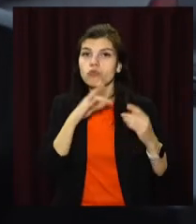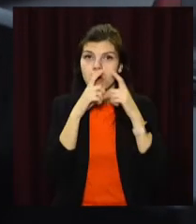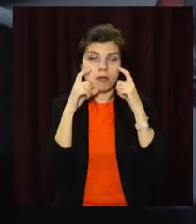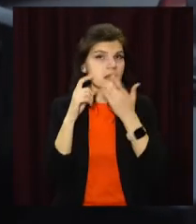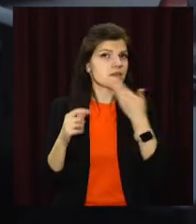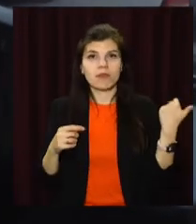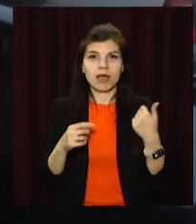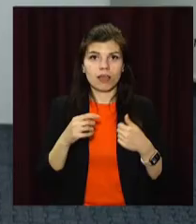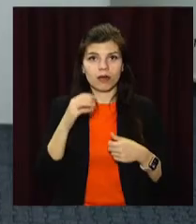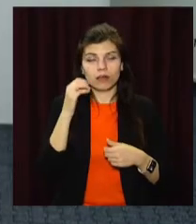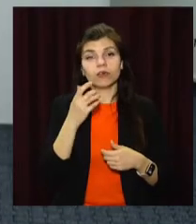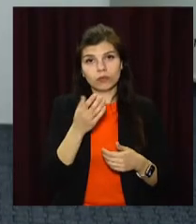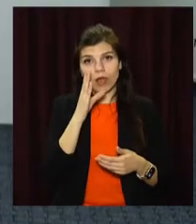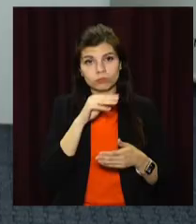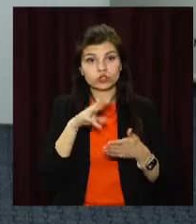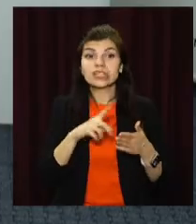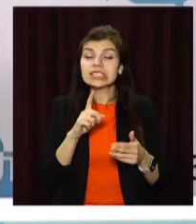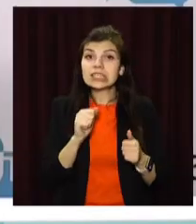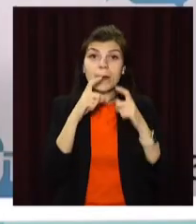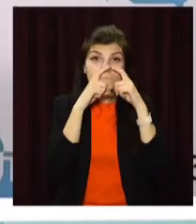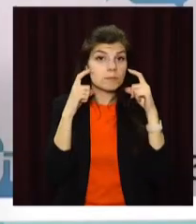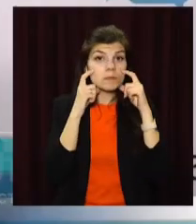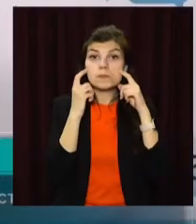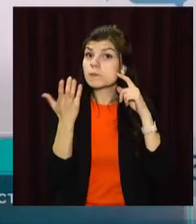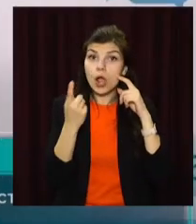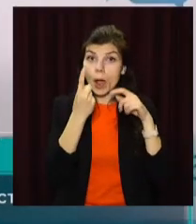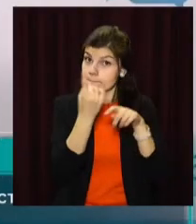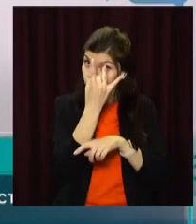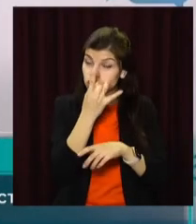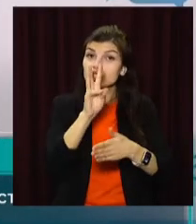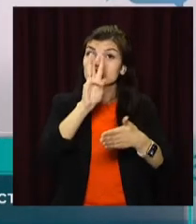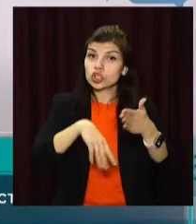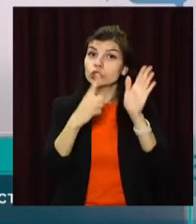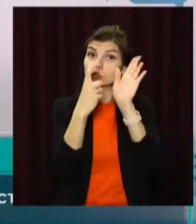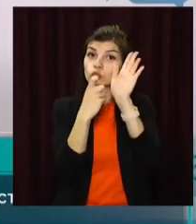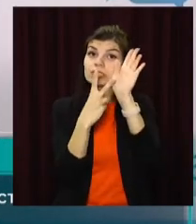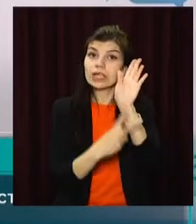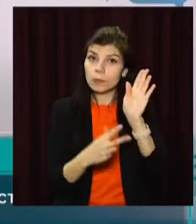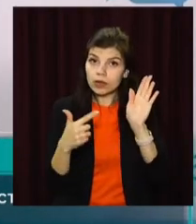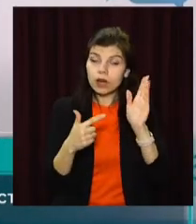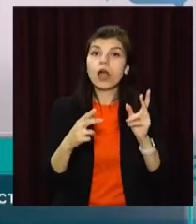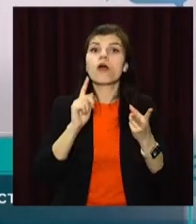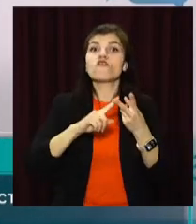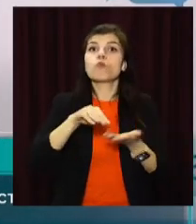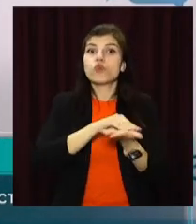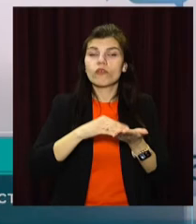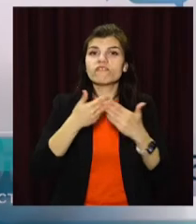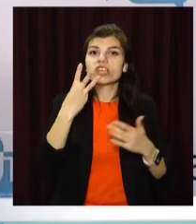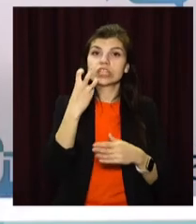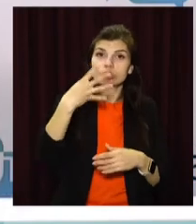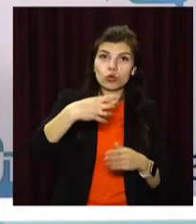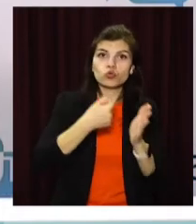надягає. За відсутність маски в перший раз штрафують на 170 гривень, при повторному – від 340